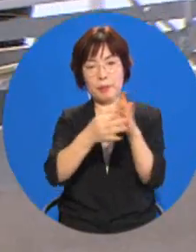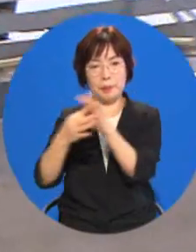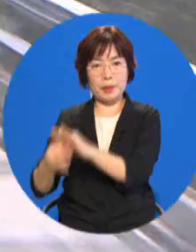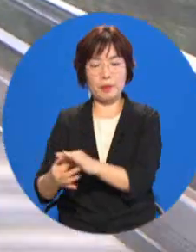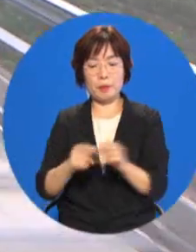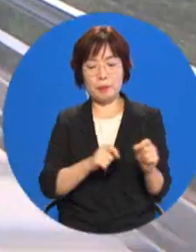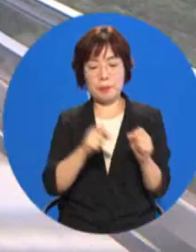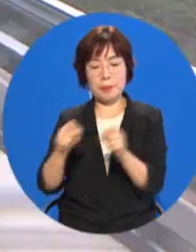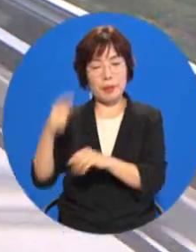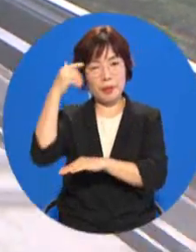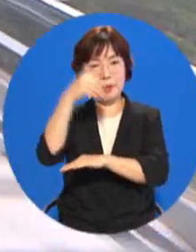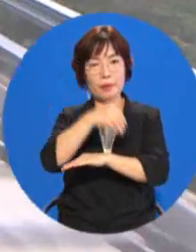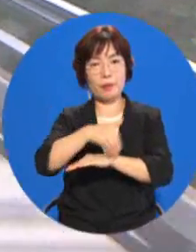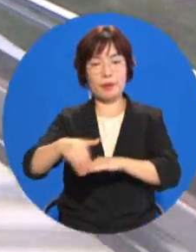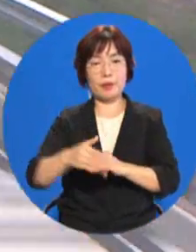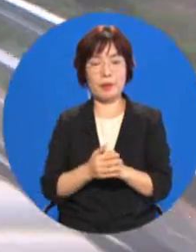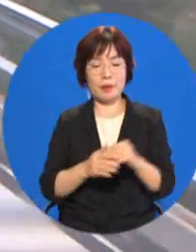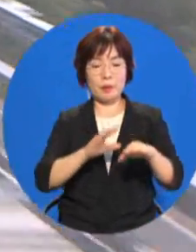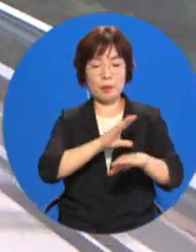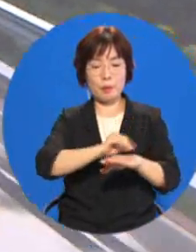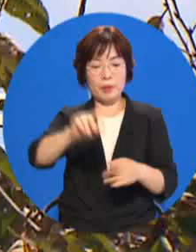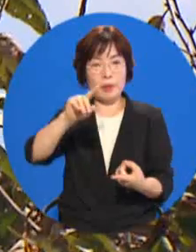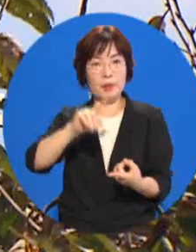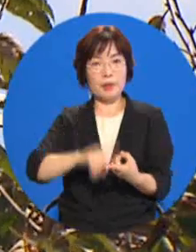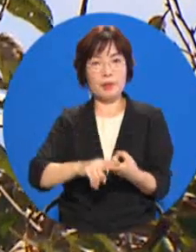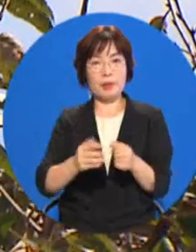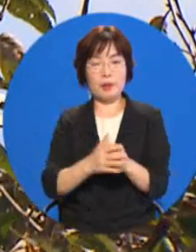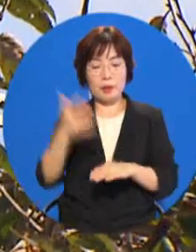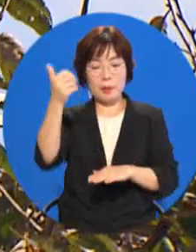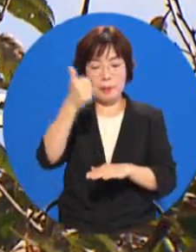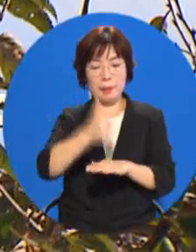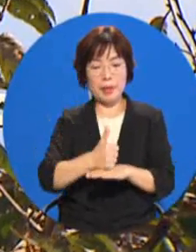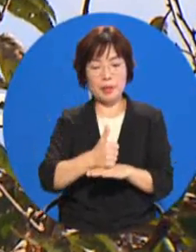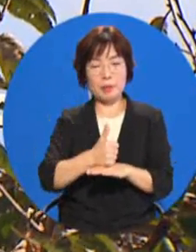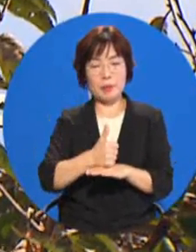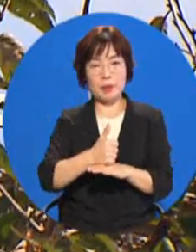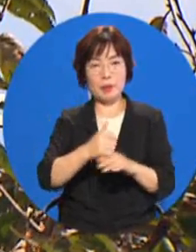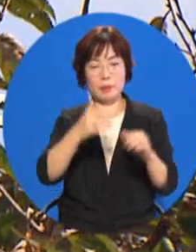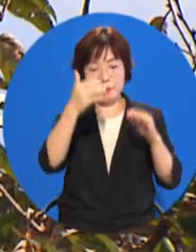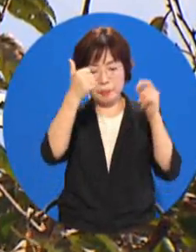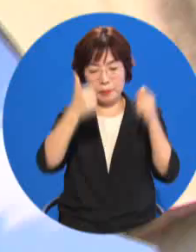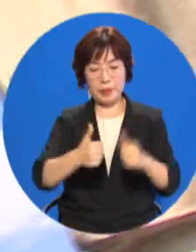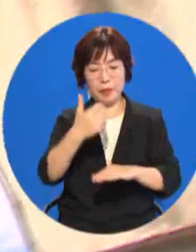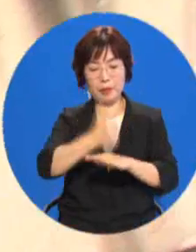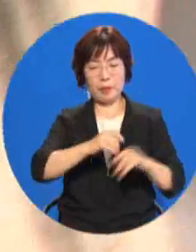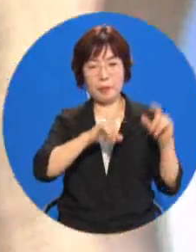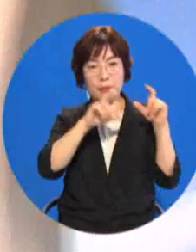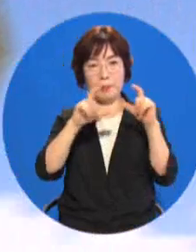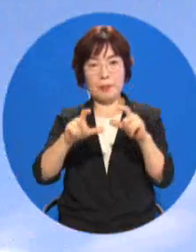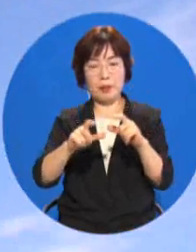전망입니다. 순천만 소형 경전철 운영에 최종 중재 심판 결과를 남겨두고 있지만